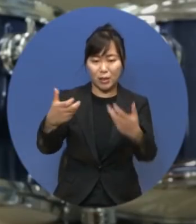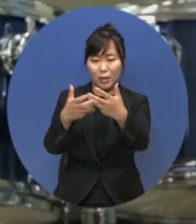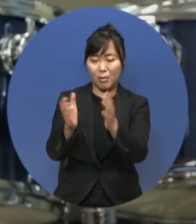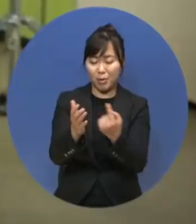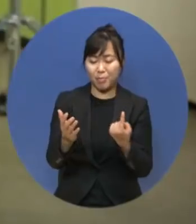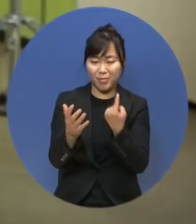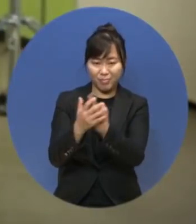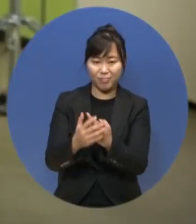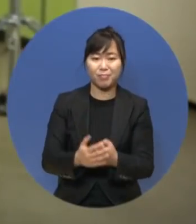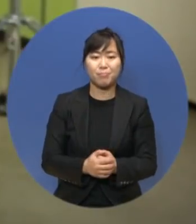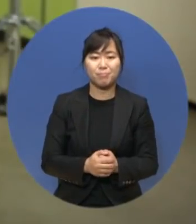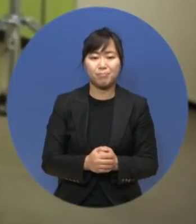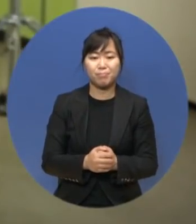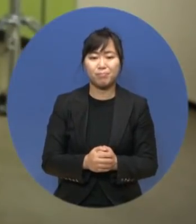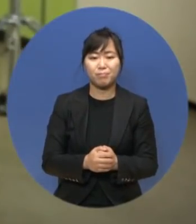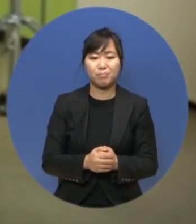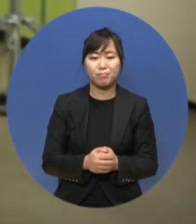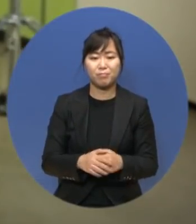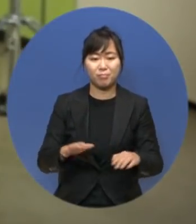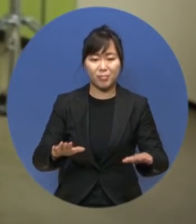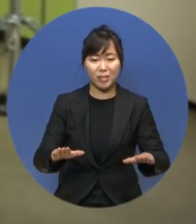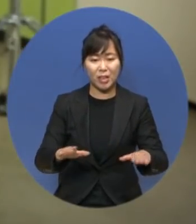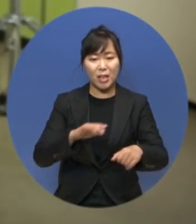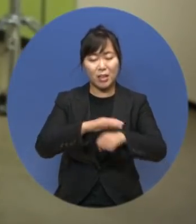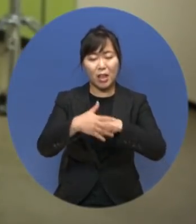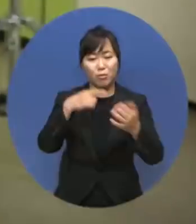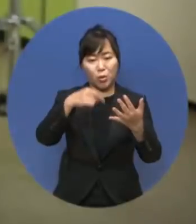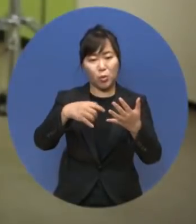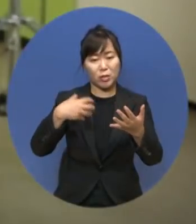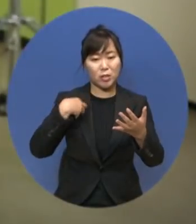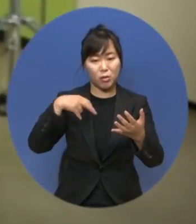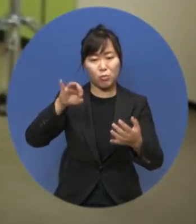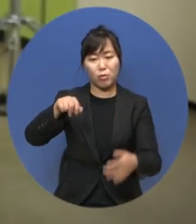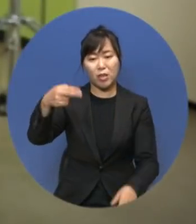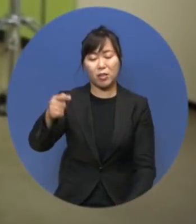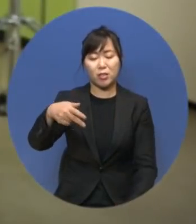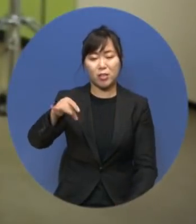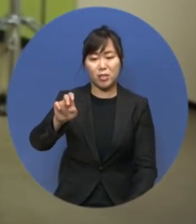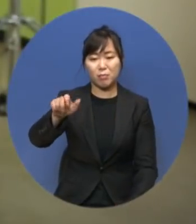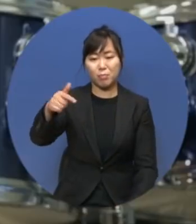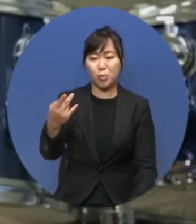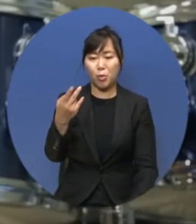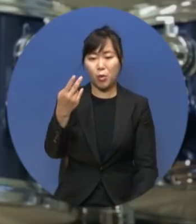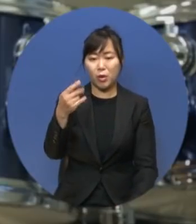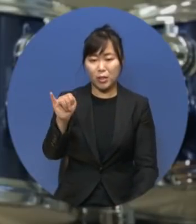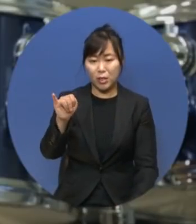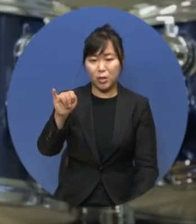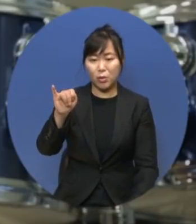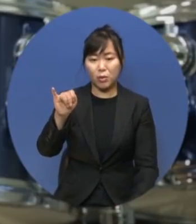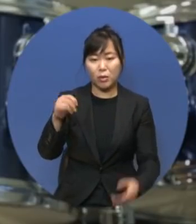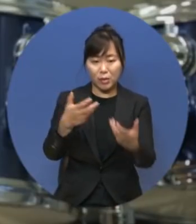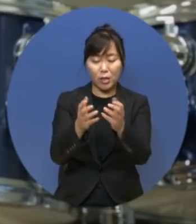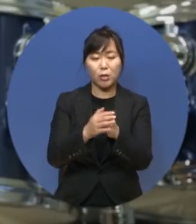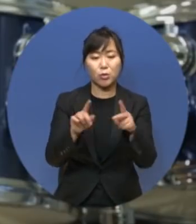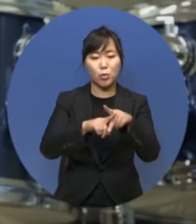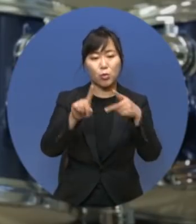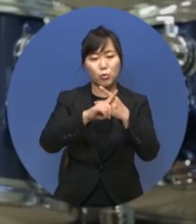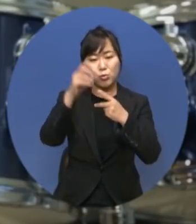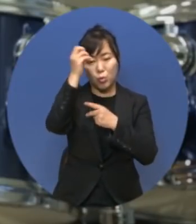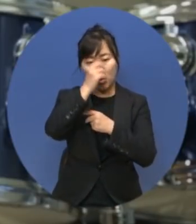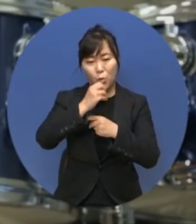되었습니다. 저희가 지금 하고 있는 대구교육청 위드 심포니 오케스트라는 초중고 전공과